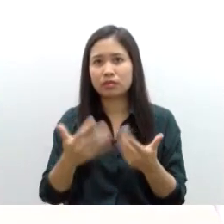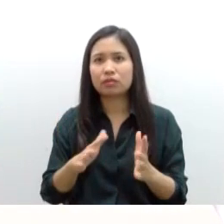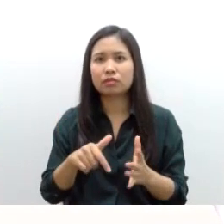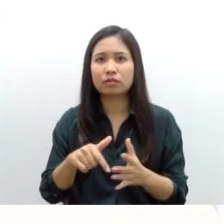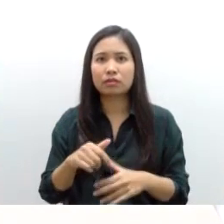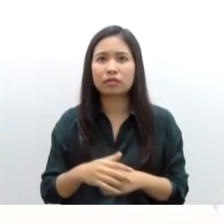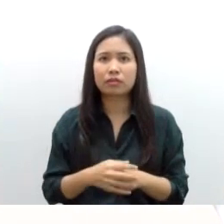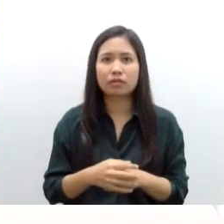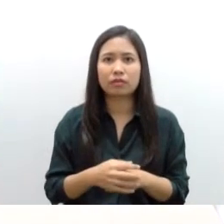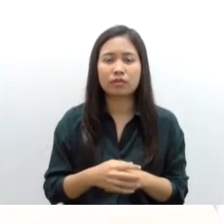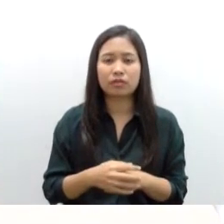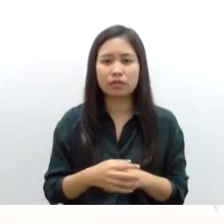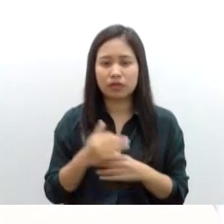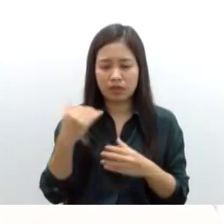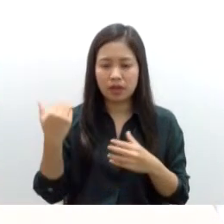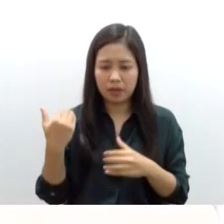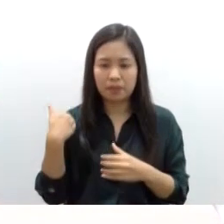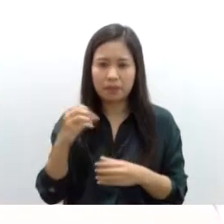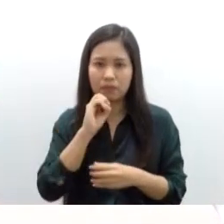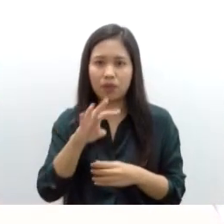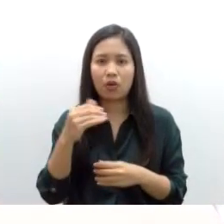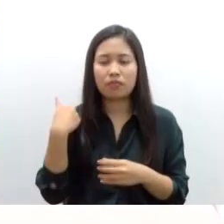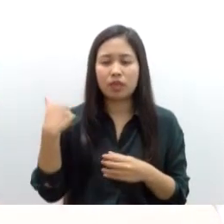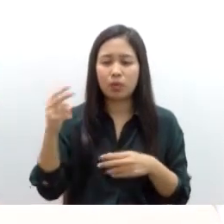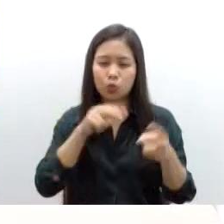ที่ทางผู้ตรวจจะลงไปในพื้นที่